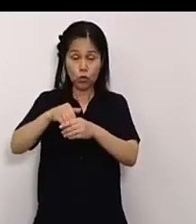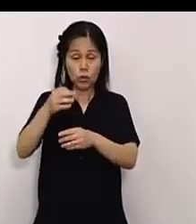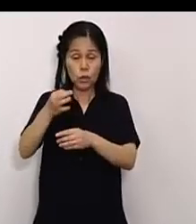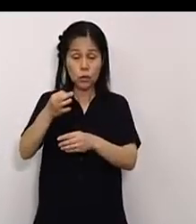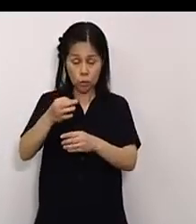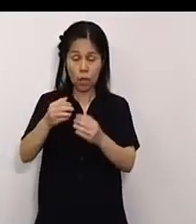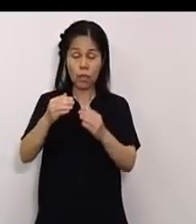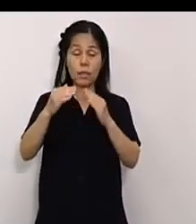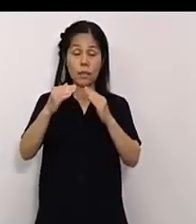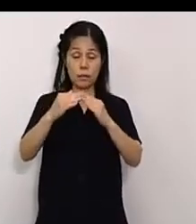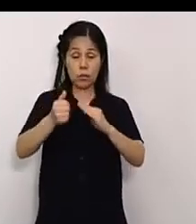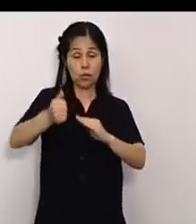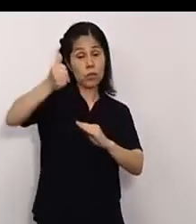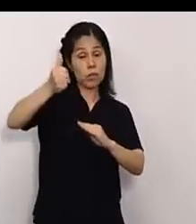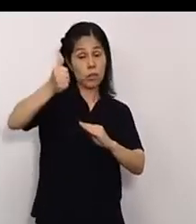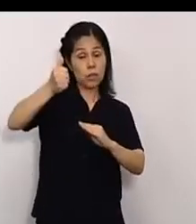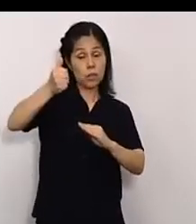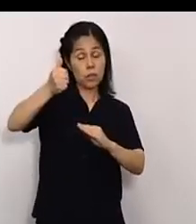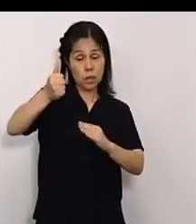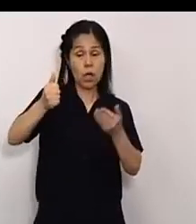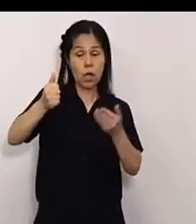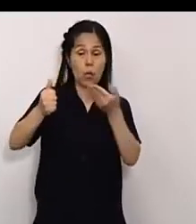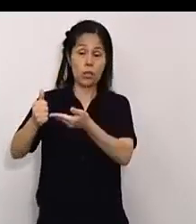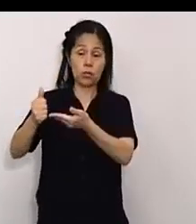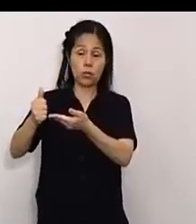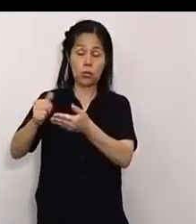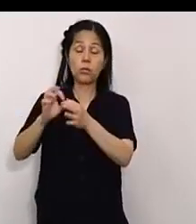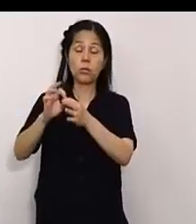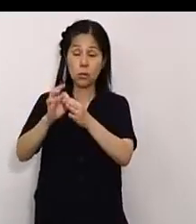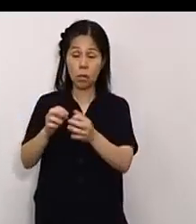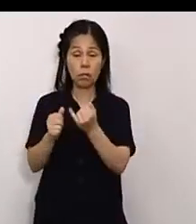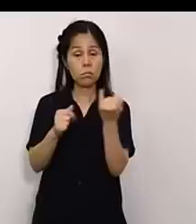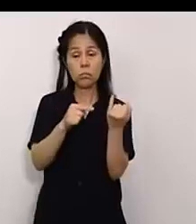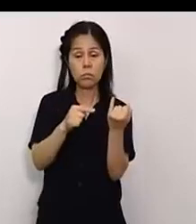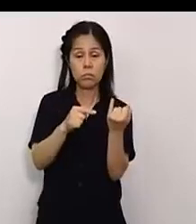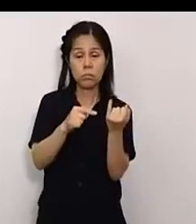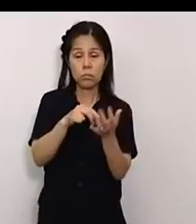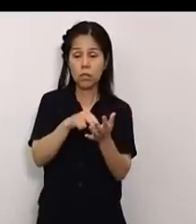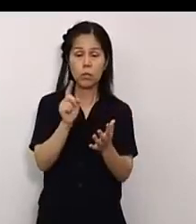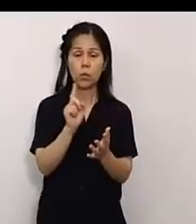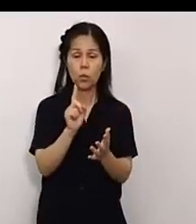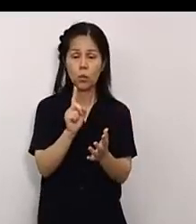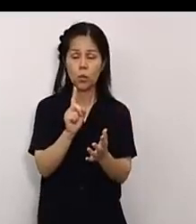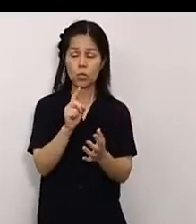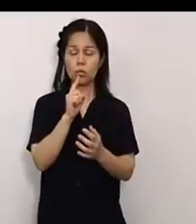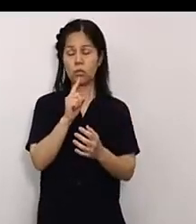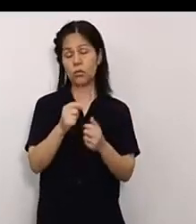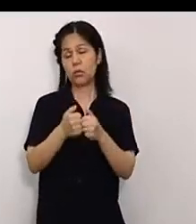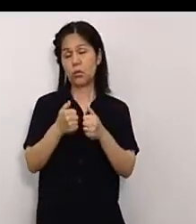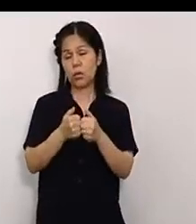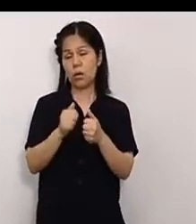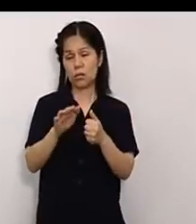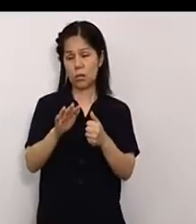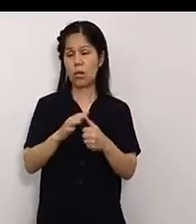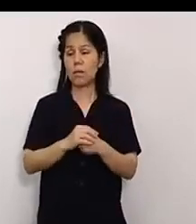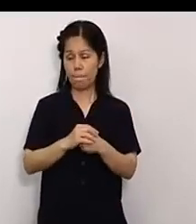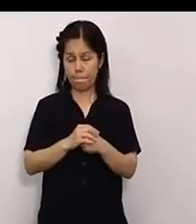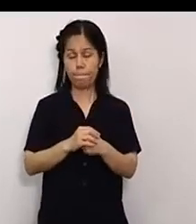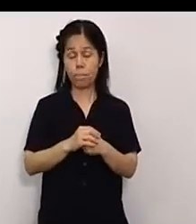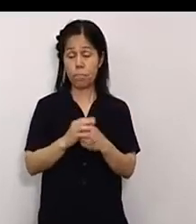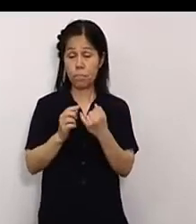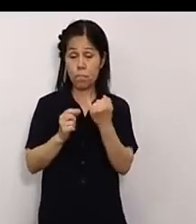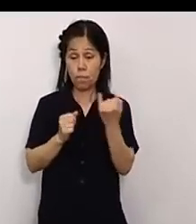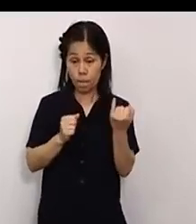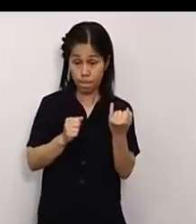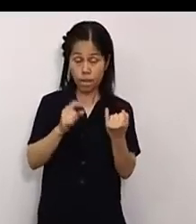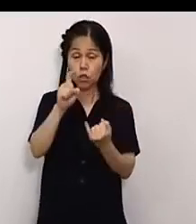ということで、私の存在って一体何なんだろうとか、それから、私はこんな10